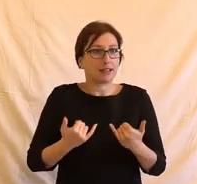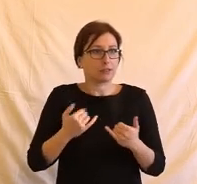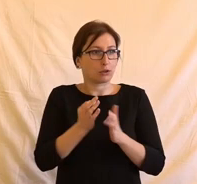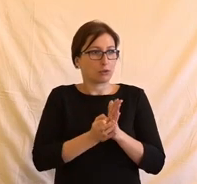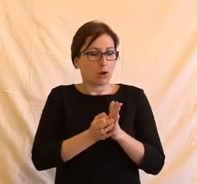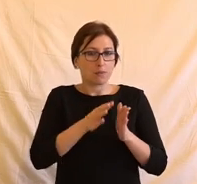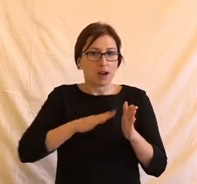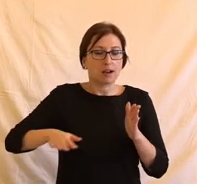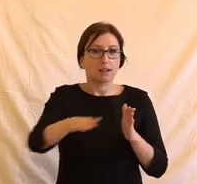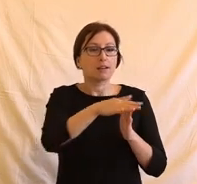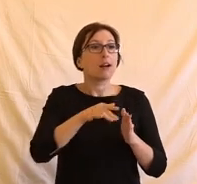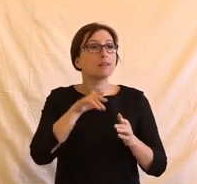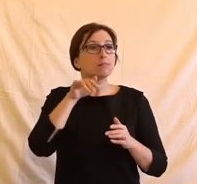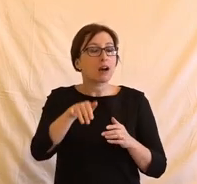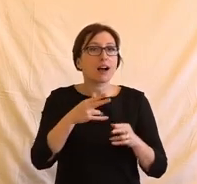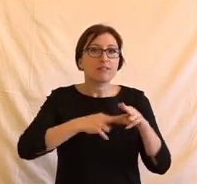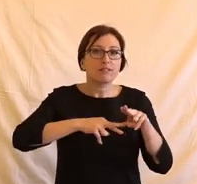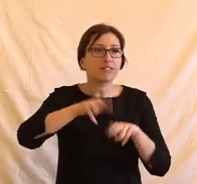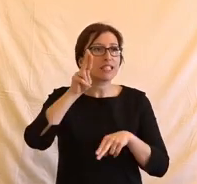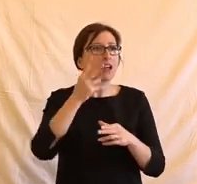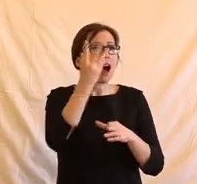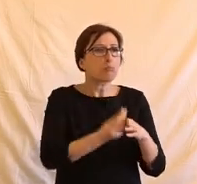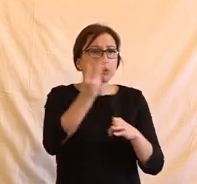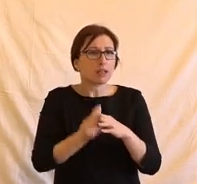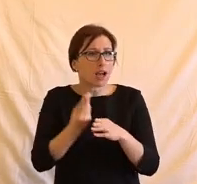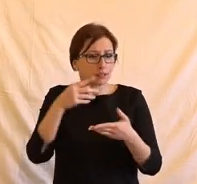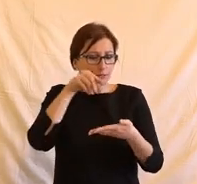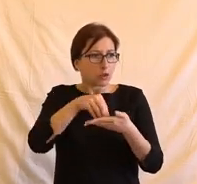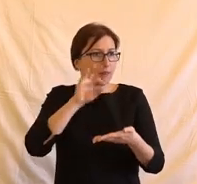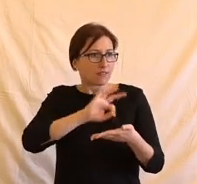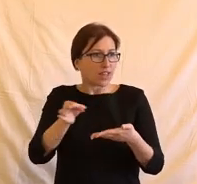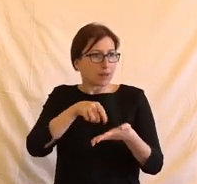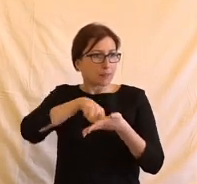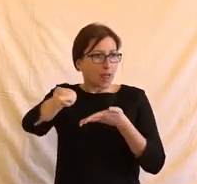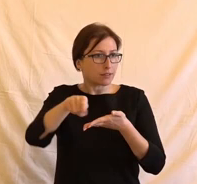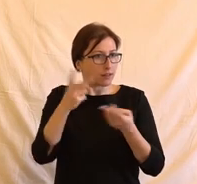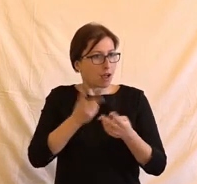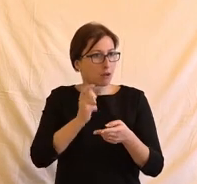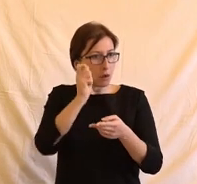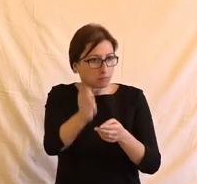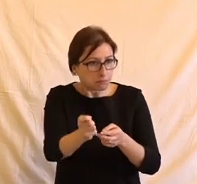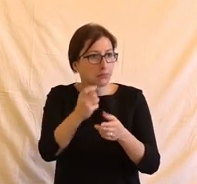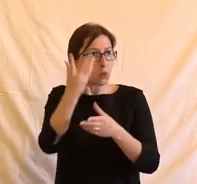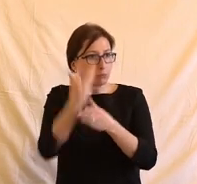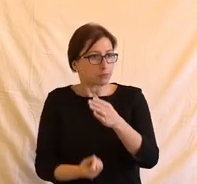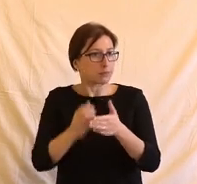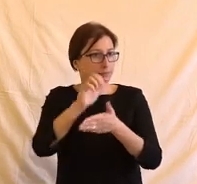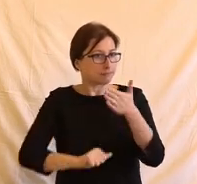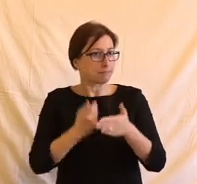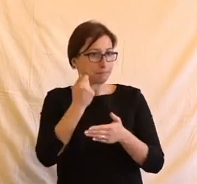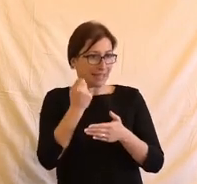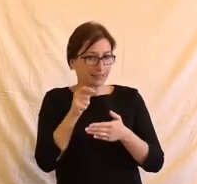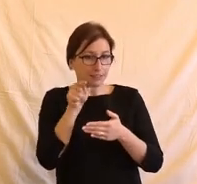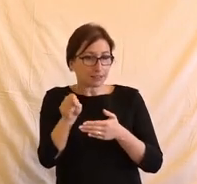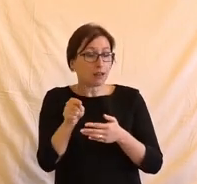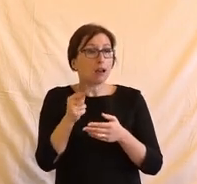současnosti existuje vícero aplikací, pomocí kterých lze na těch dobíjecích stanicích platit, tak